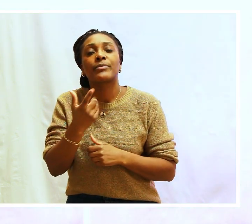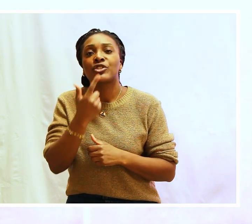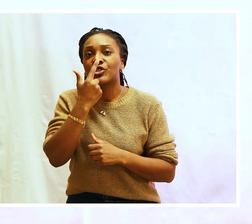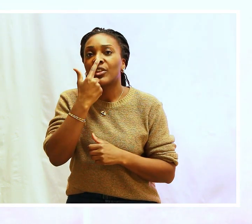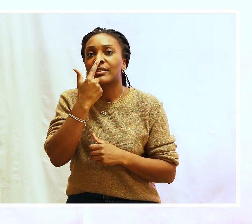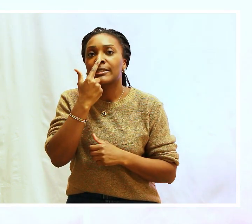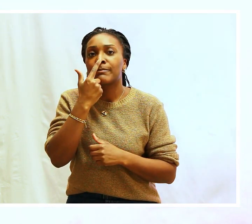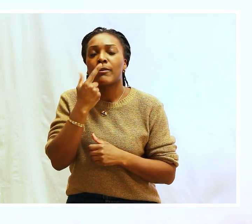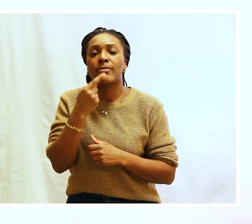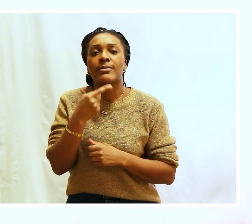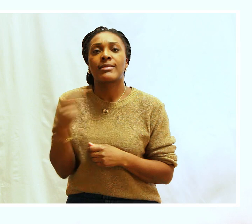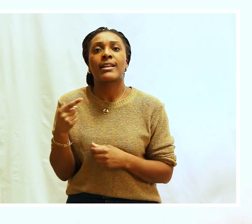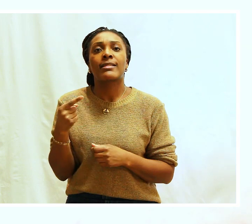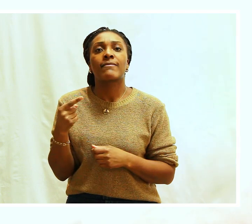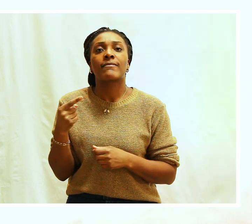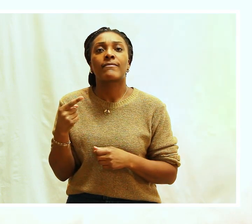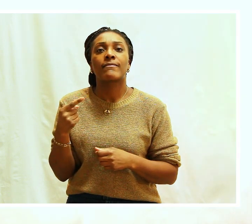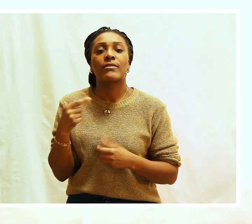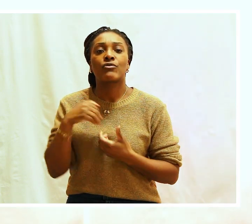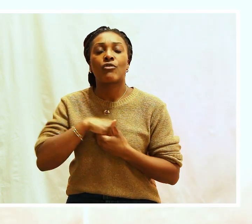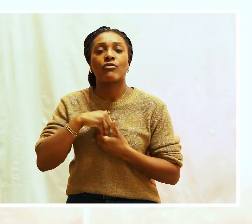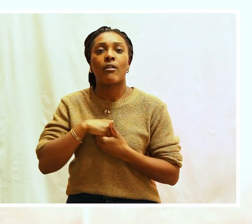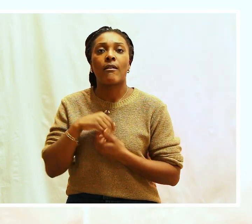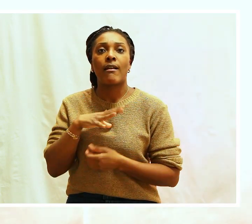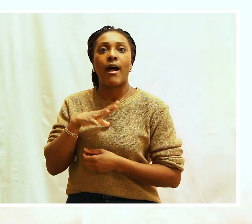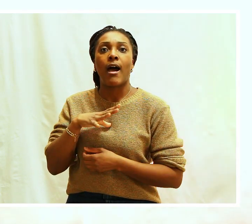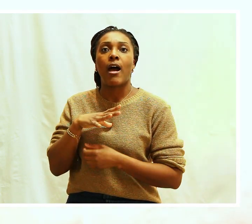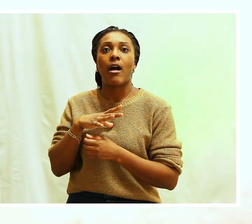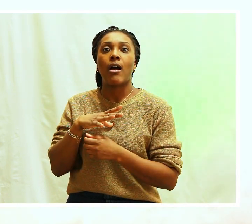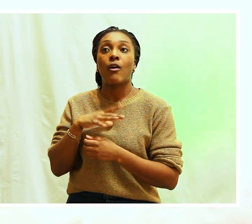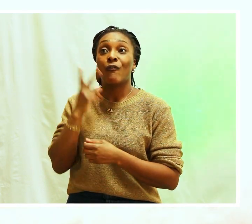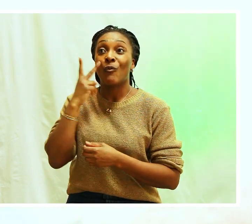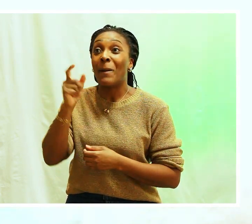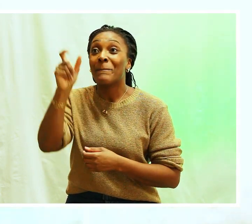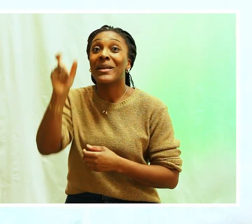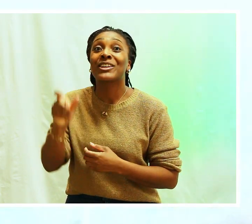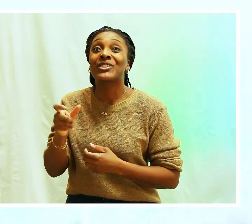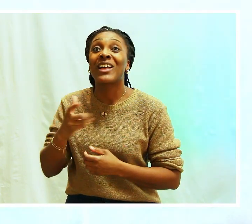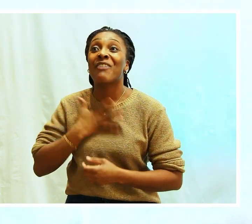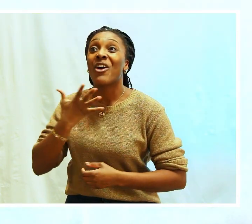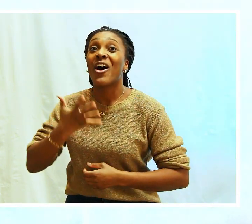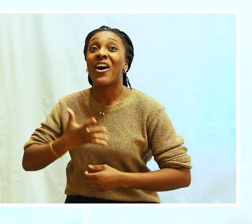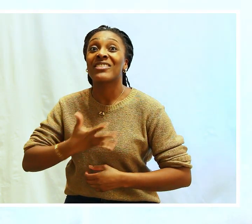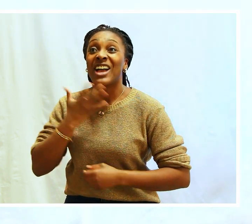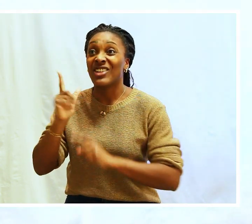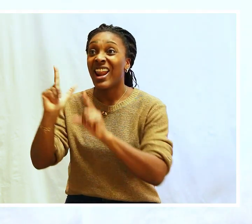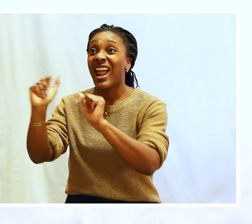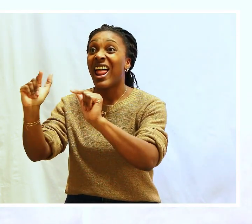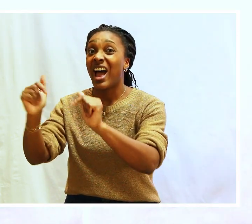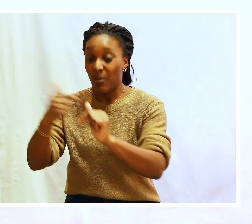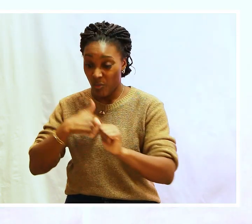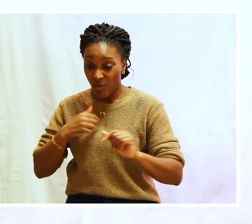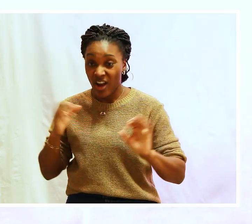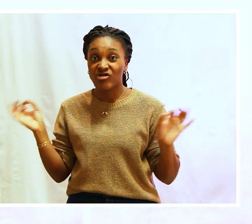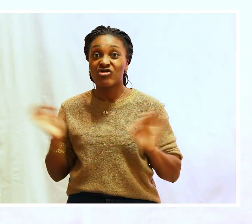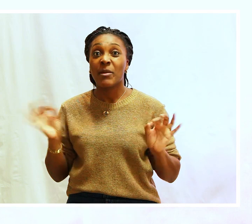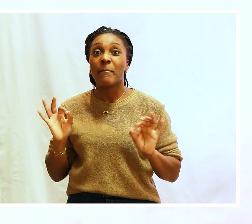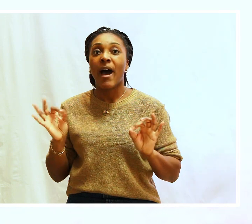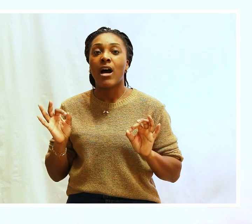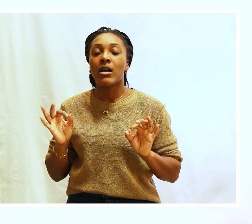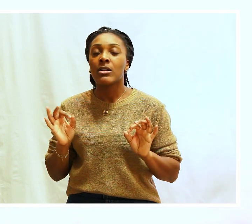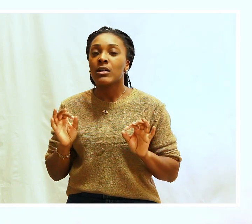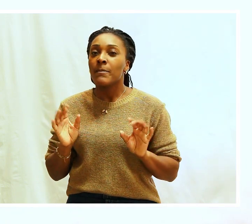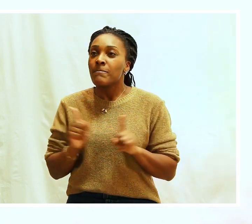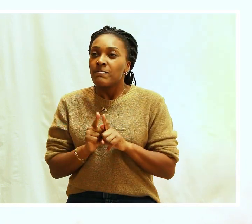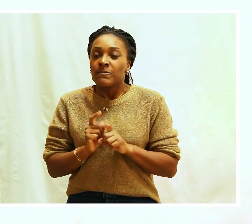sentiment hostile qu'on éprouve en voyant un autre jouir d'un avantage qu'on ne possède pas ou qu'on